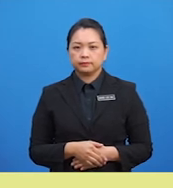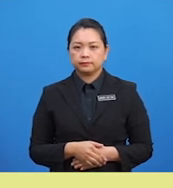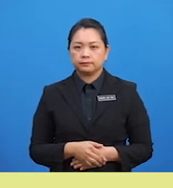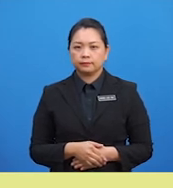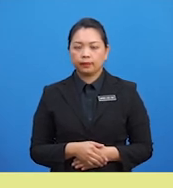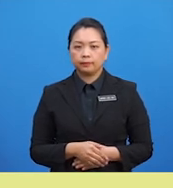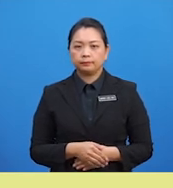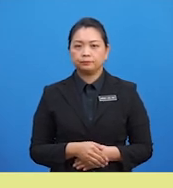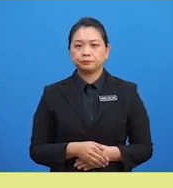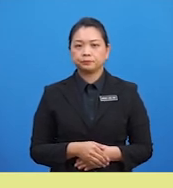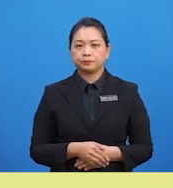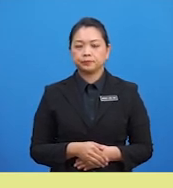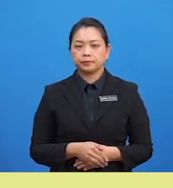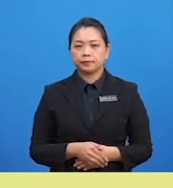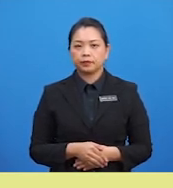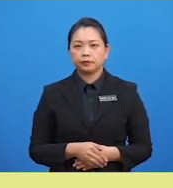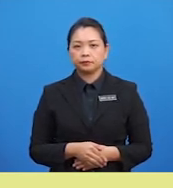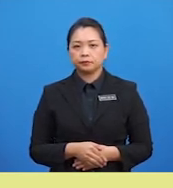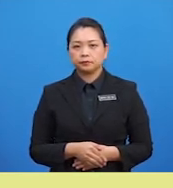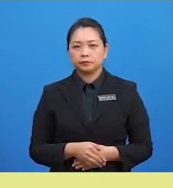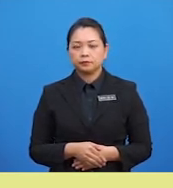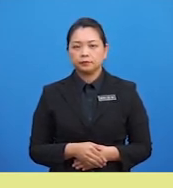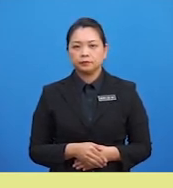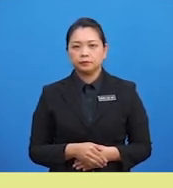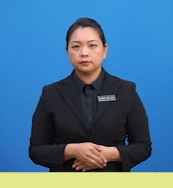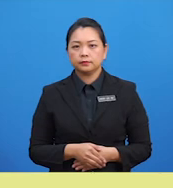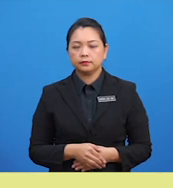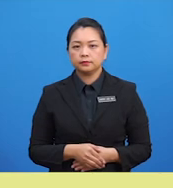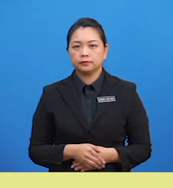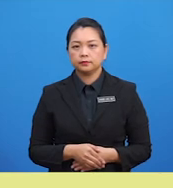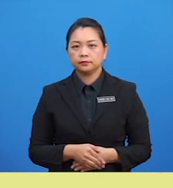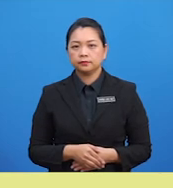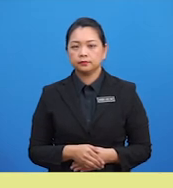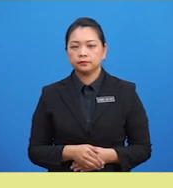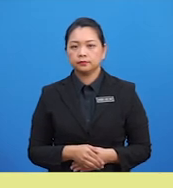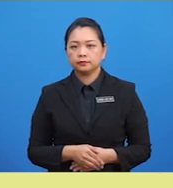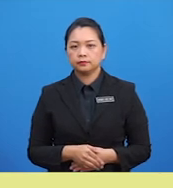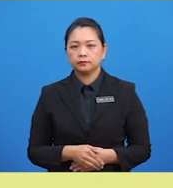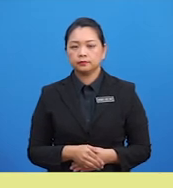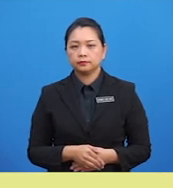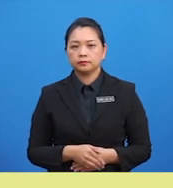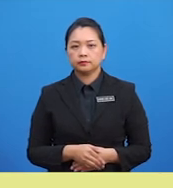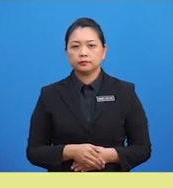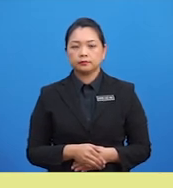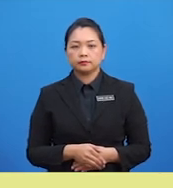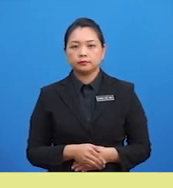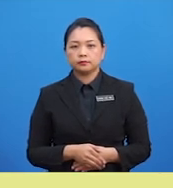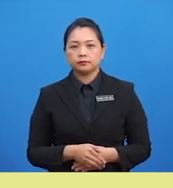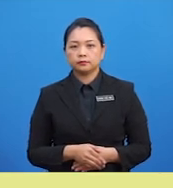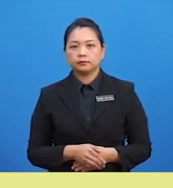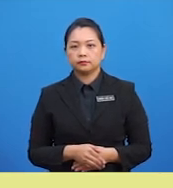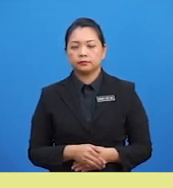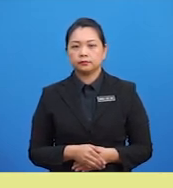Okay. Baiklah. Seterusnya, perintah asas bagi tujuan melukis yang